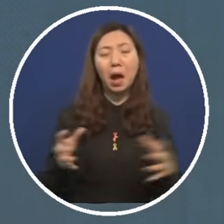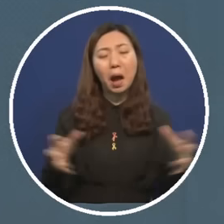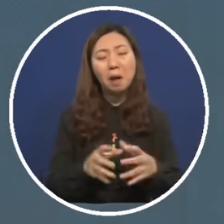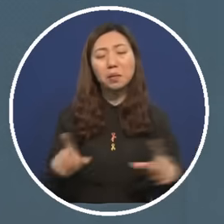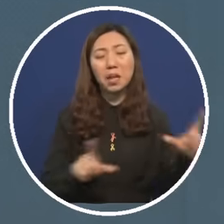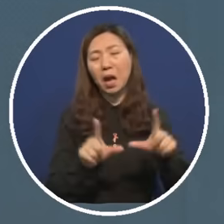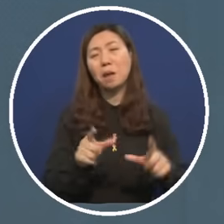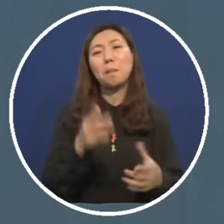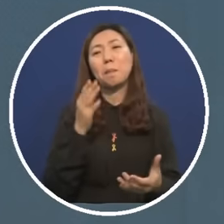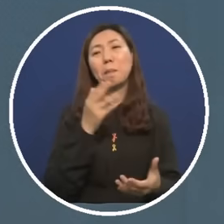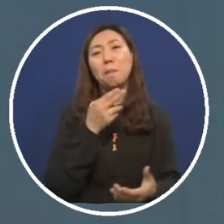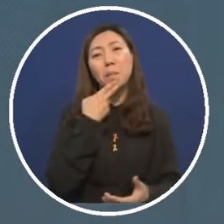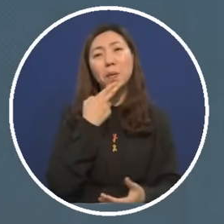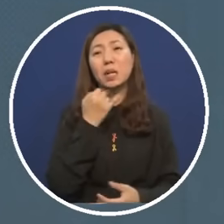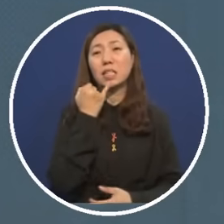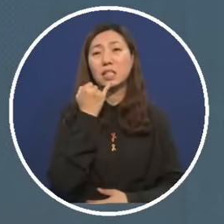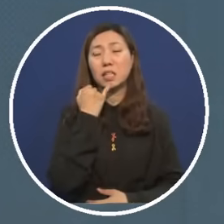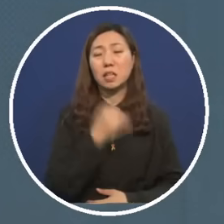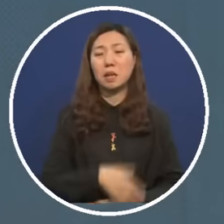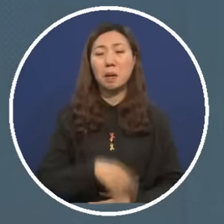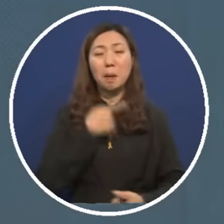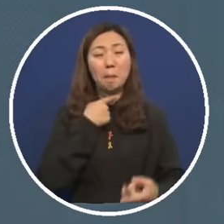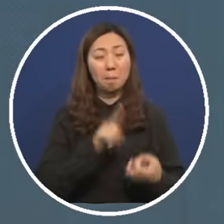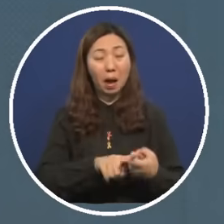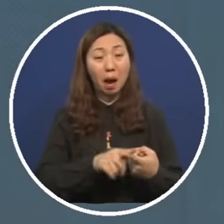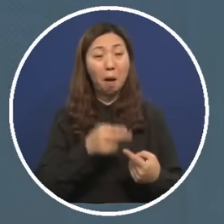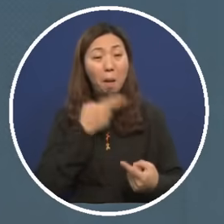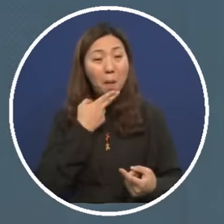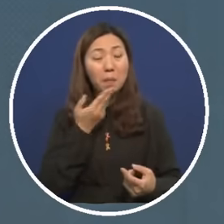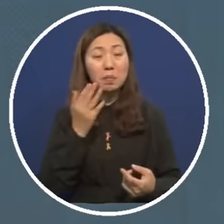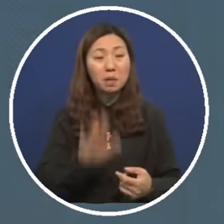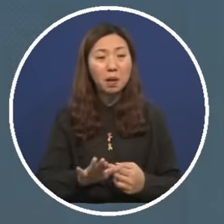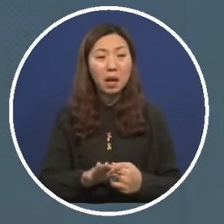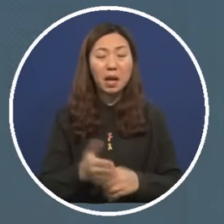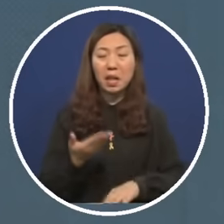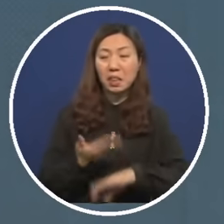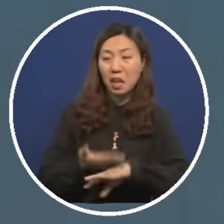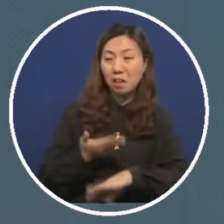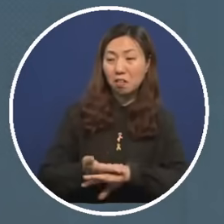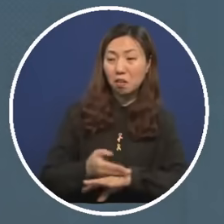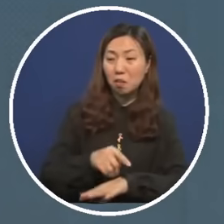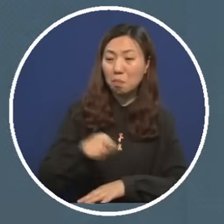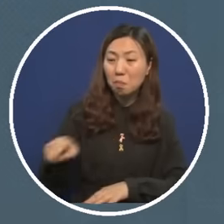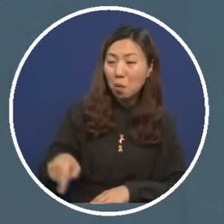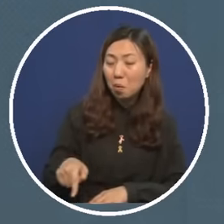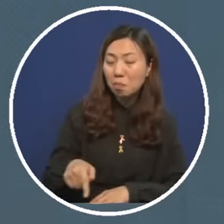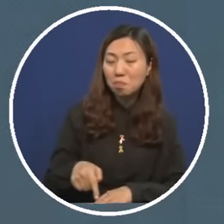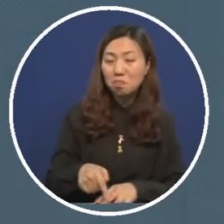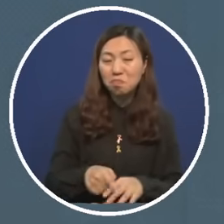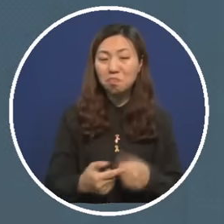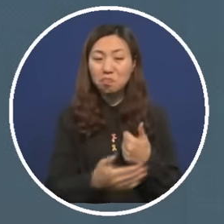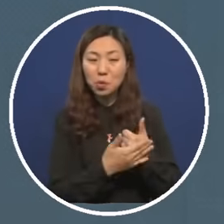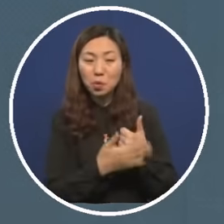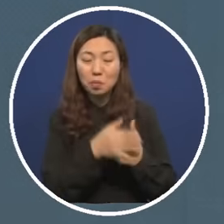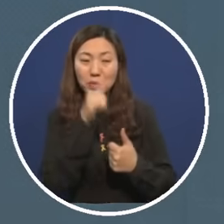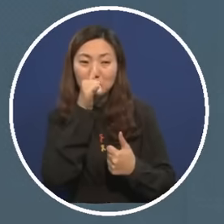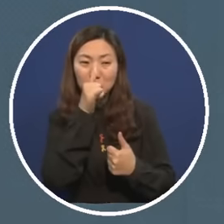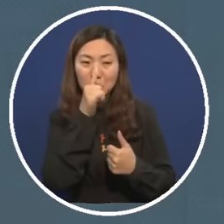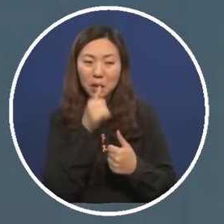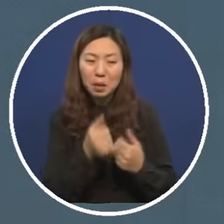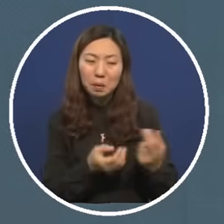되고 마음에 좀 안 들지만 그래도 딴 게 좀 먹을 게 있으면 어때요? 여리저리